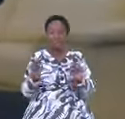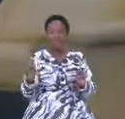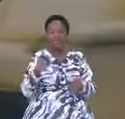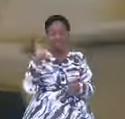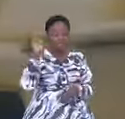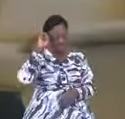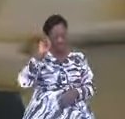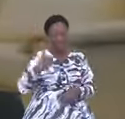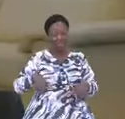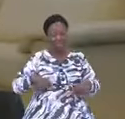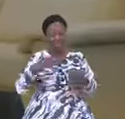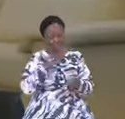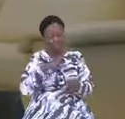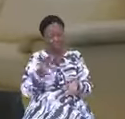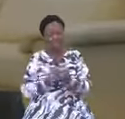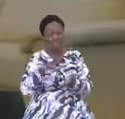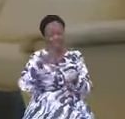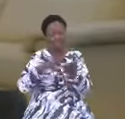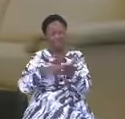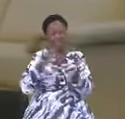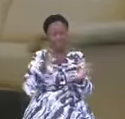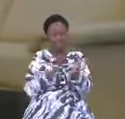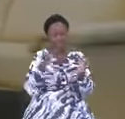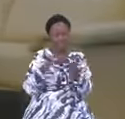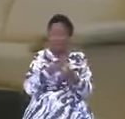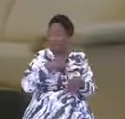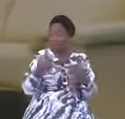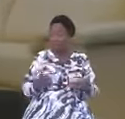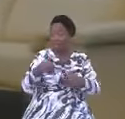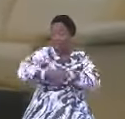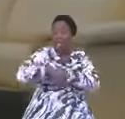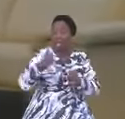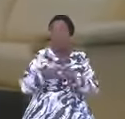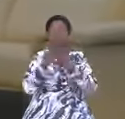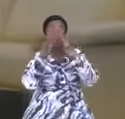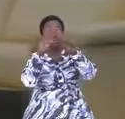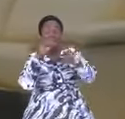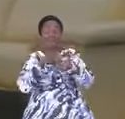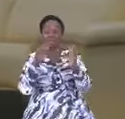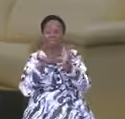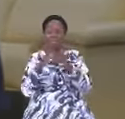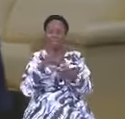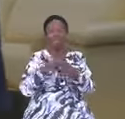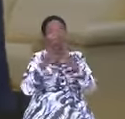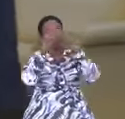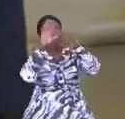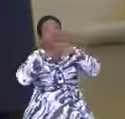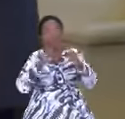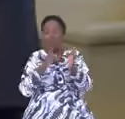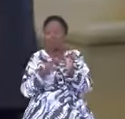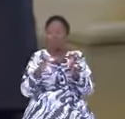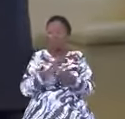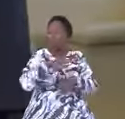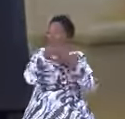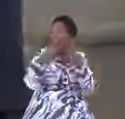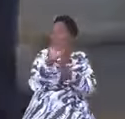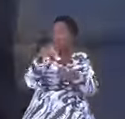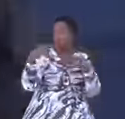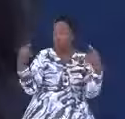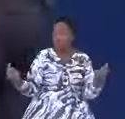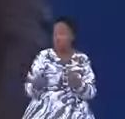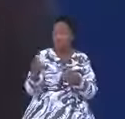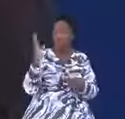soir comme sur le garde à jésus et tu as les regarde pas et si jésus tous tes péchés seront effacés